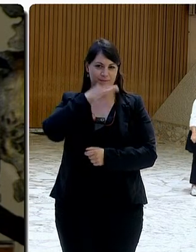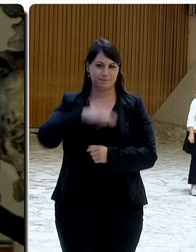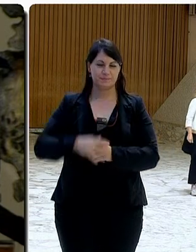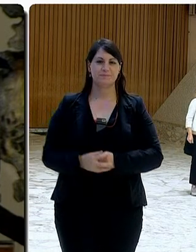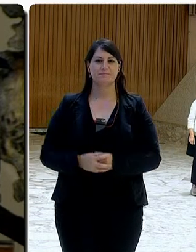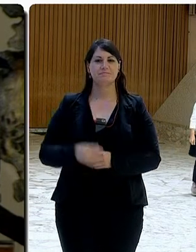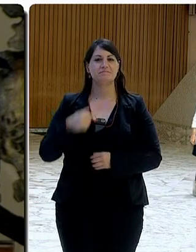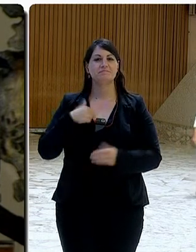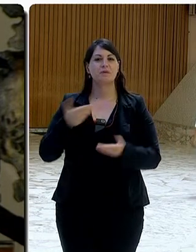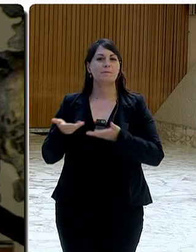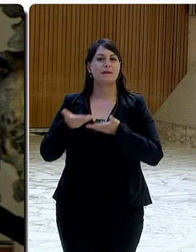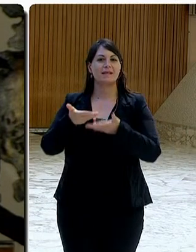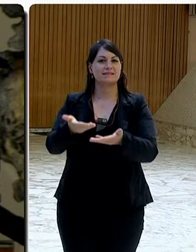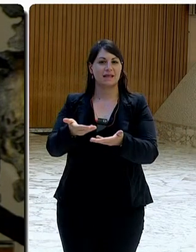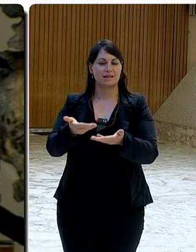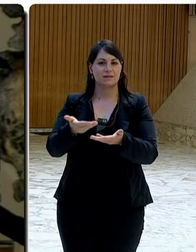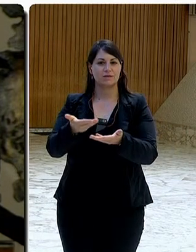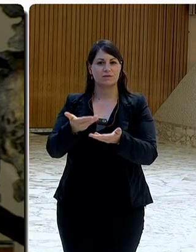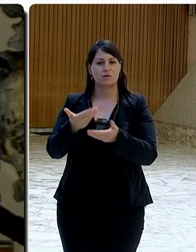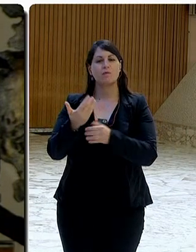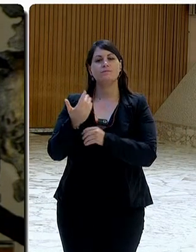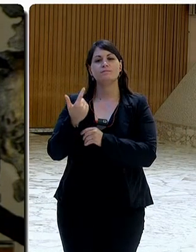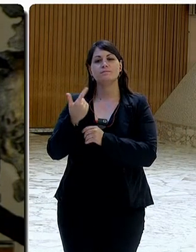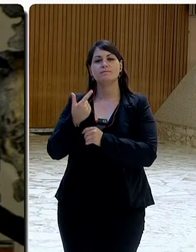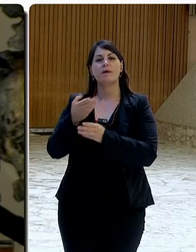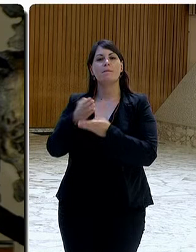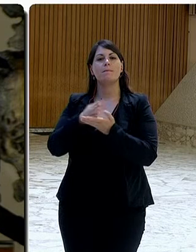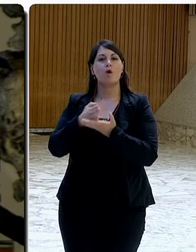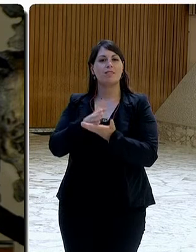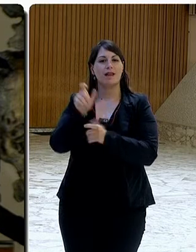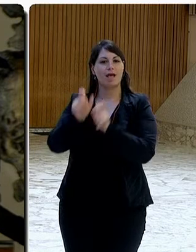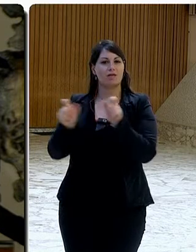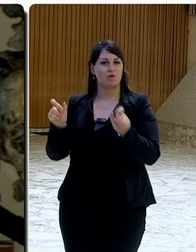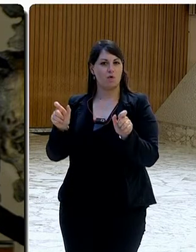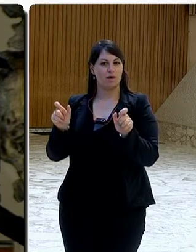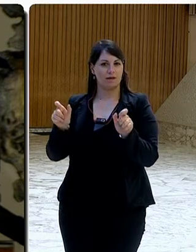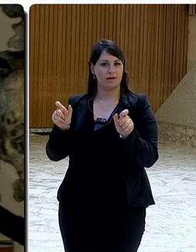Vi presento i moderatori